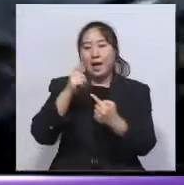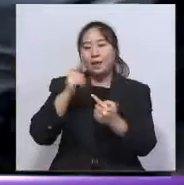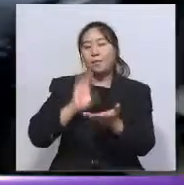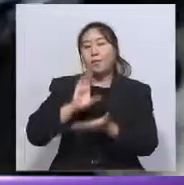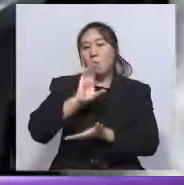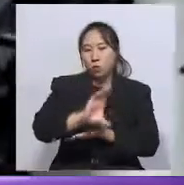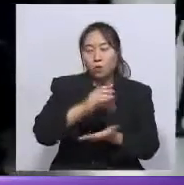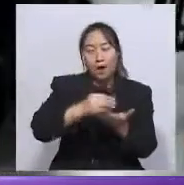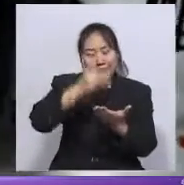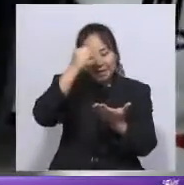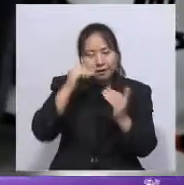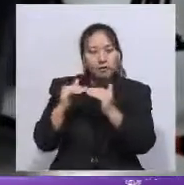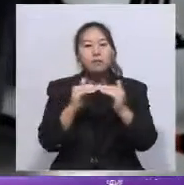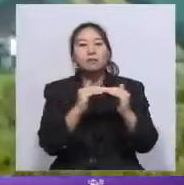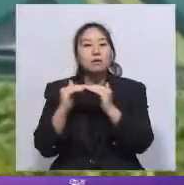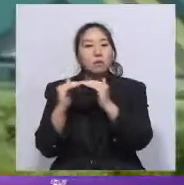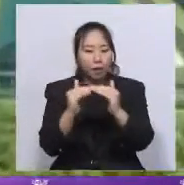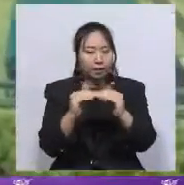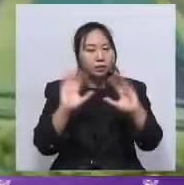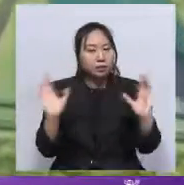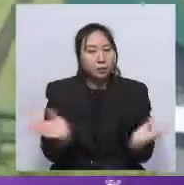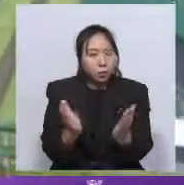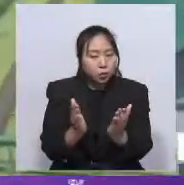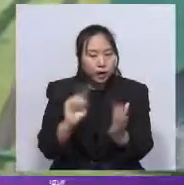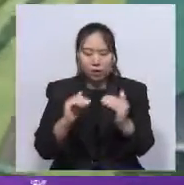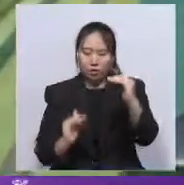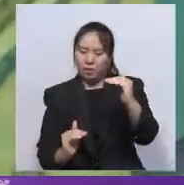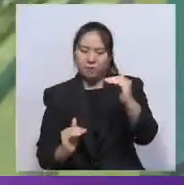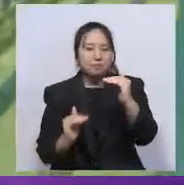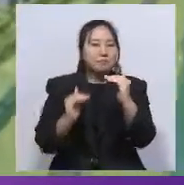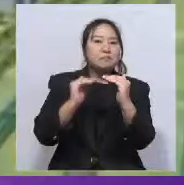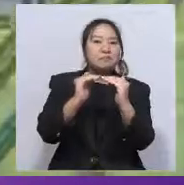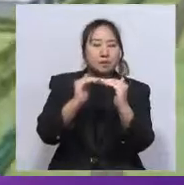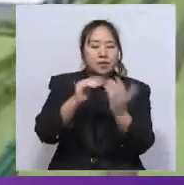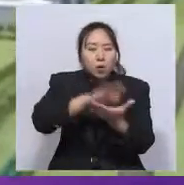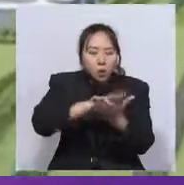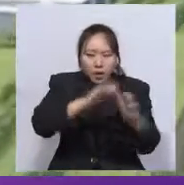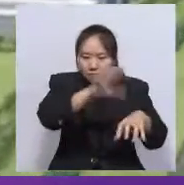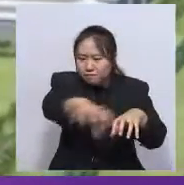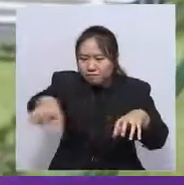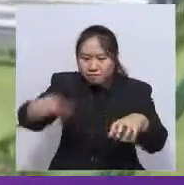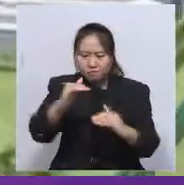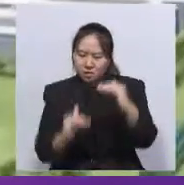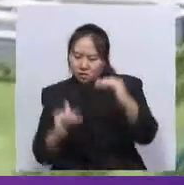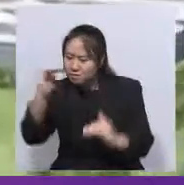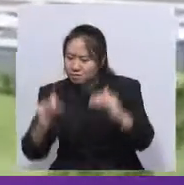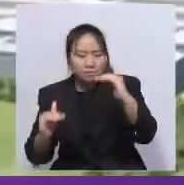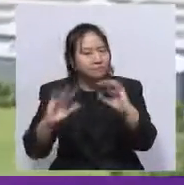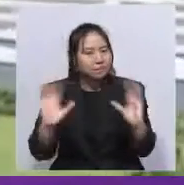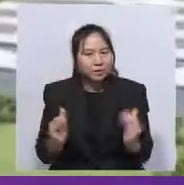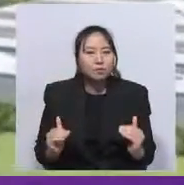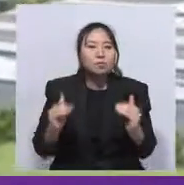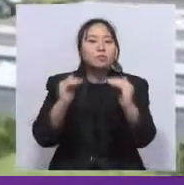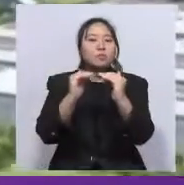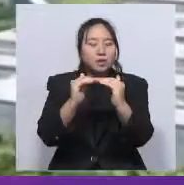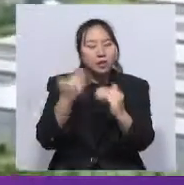อภาคทางการศึกษาว่าด้วยการสนับสนุนมาตรการลดความเหลื่อมล้ำระหว่างสถานศึกษาการสนับสนุนการวิจัยพัฒนา